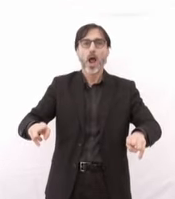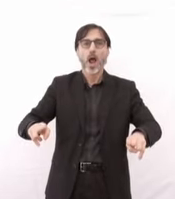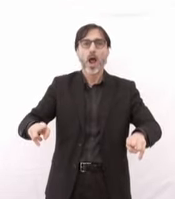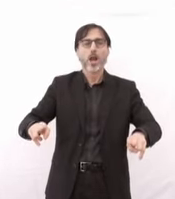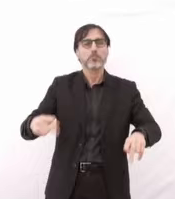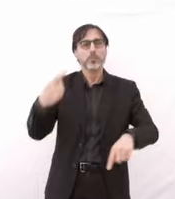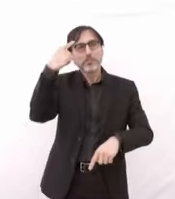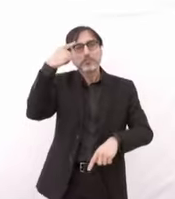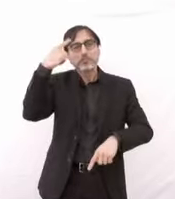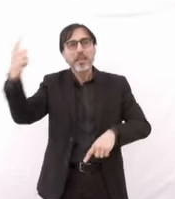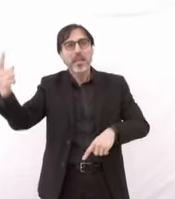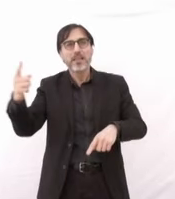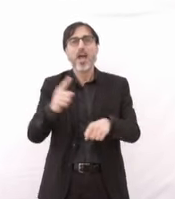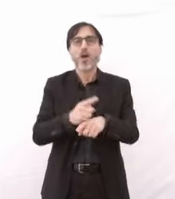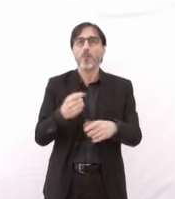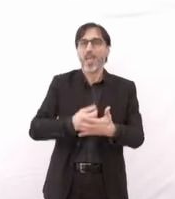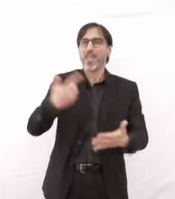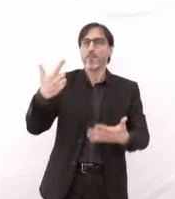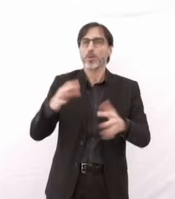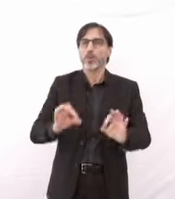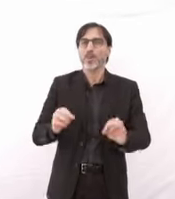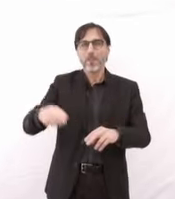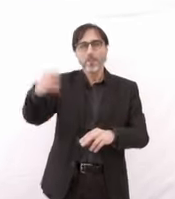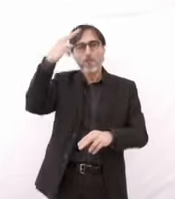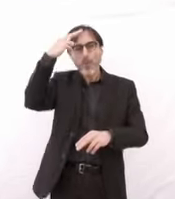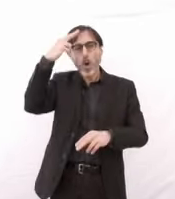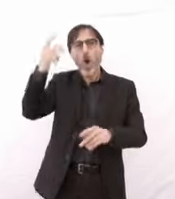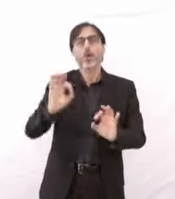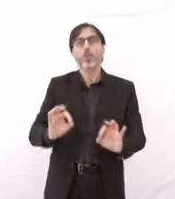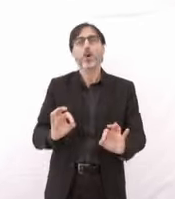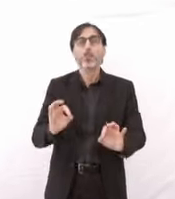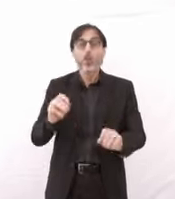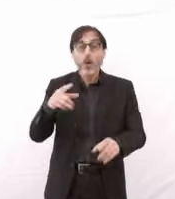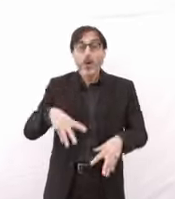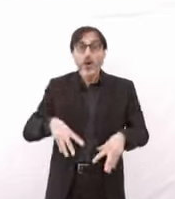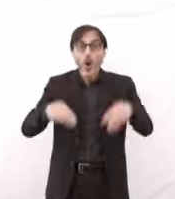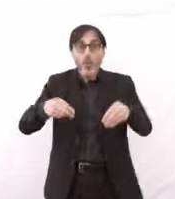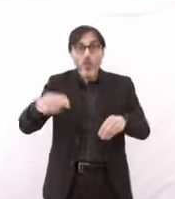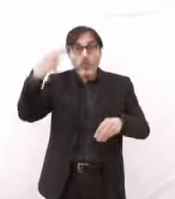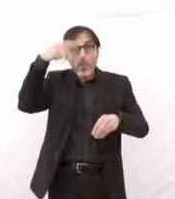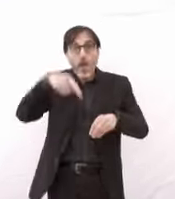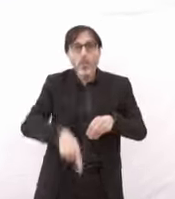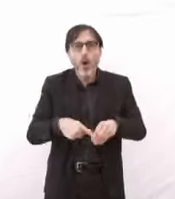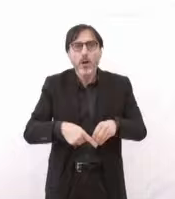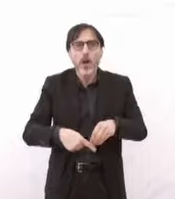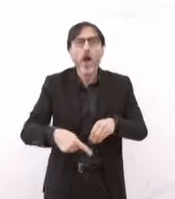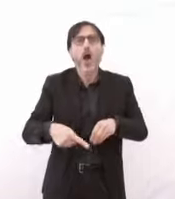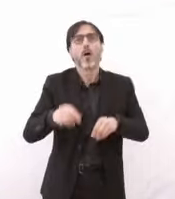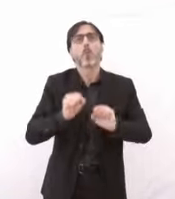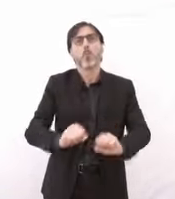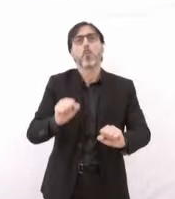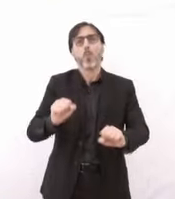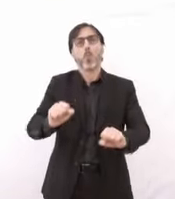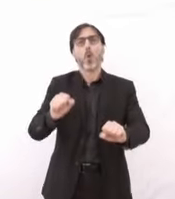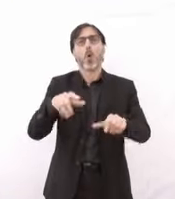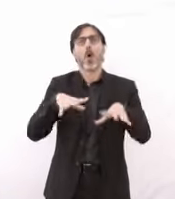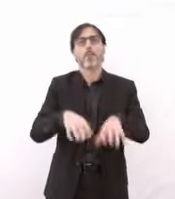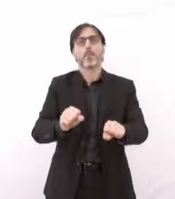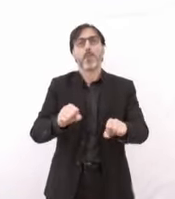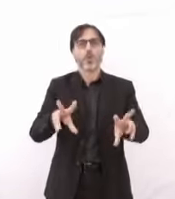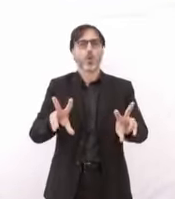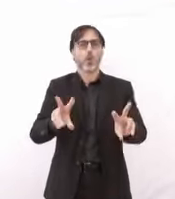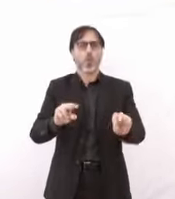l'idea dell'importanza di questa memoria, a partire dalla quale si può davvero generare un nuovo